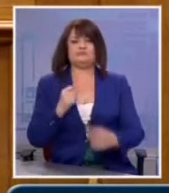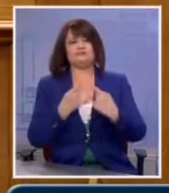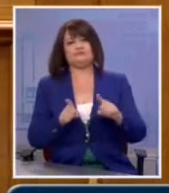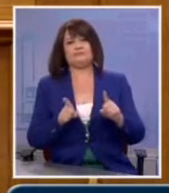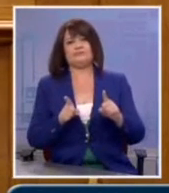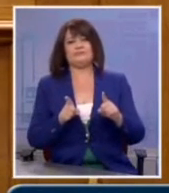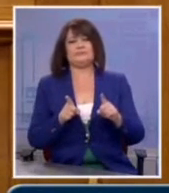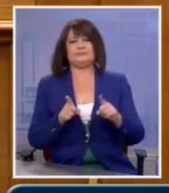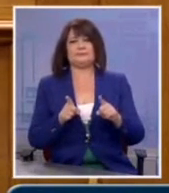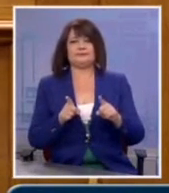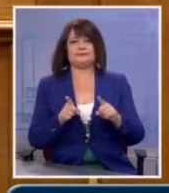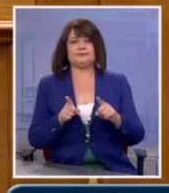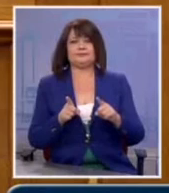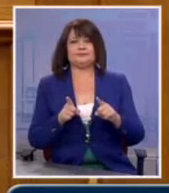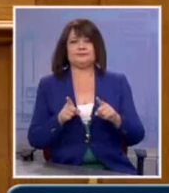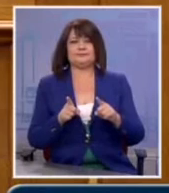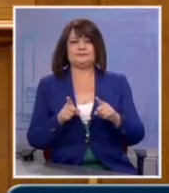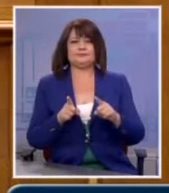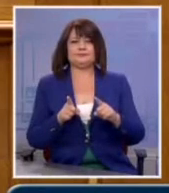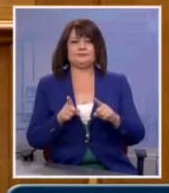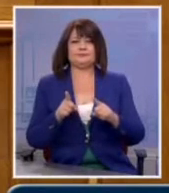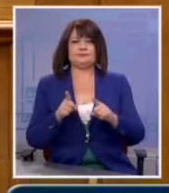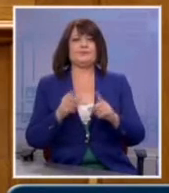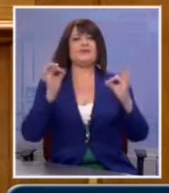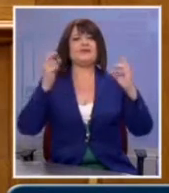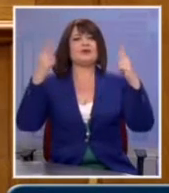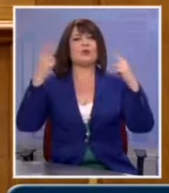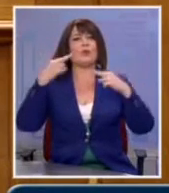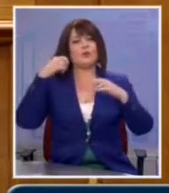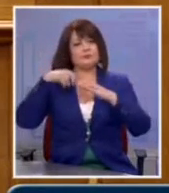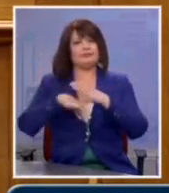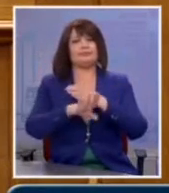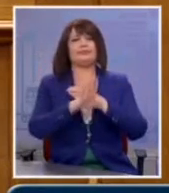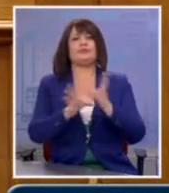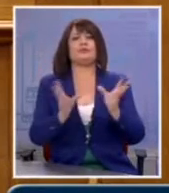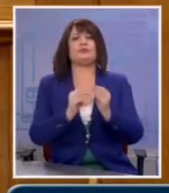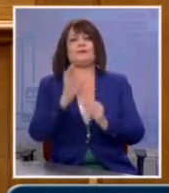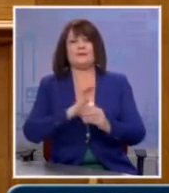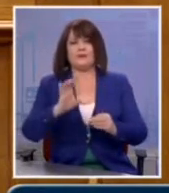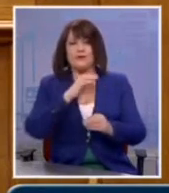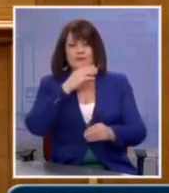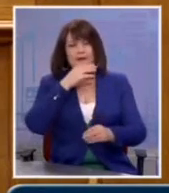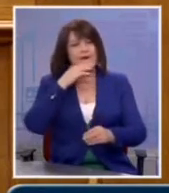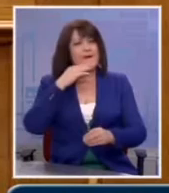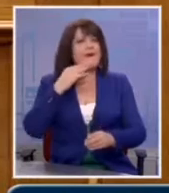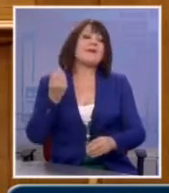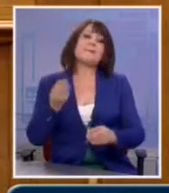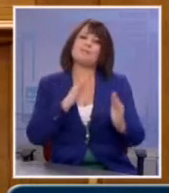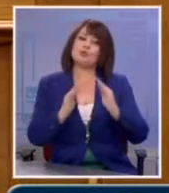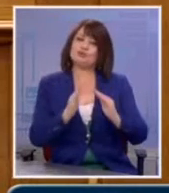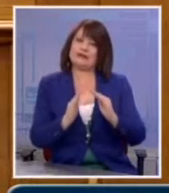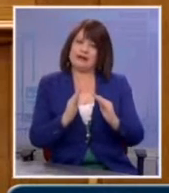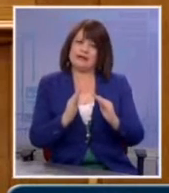διαφοροποίησης των πηγών και δρόμων του φυσικού αερίου για την Ευρώπη και σε χώρα που